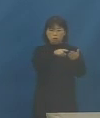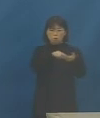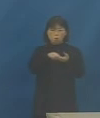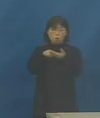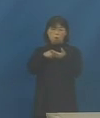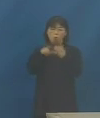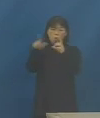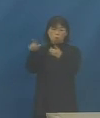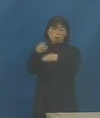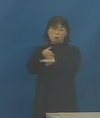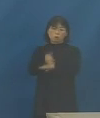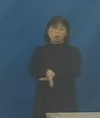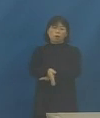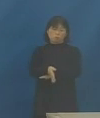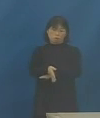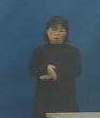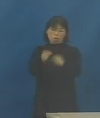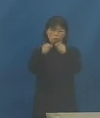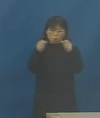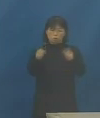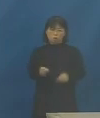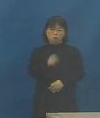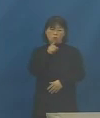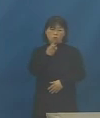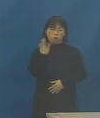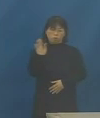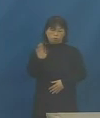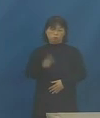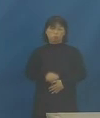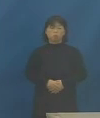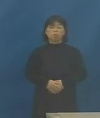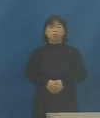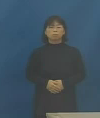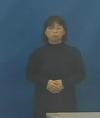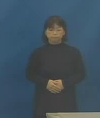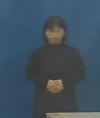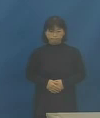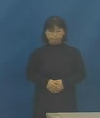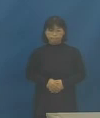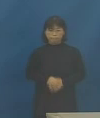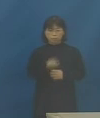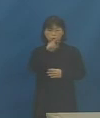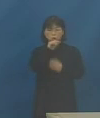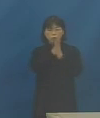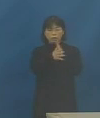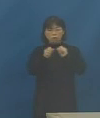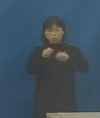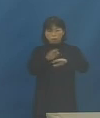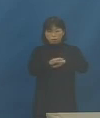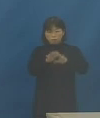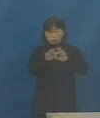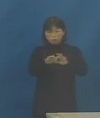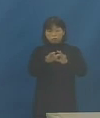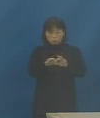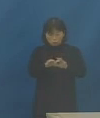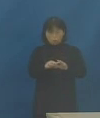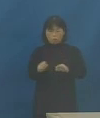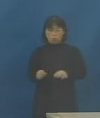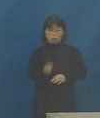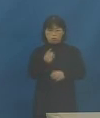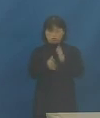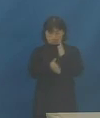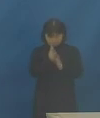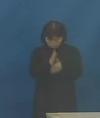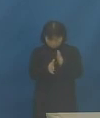ねもうでこういうことがあの問題として言われているところですこのあの犬のあのやり方につきましてはこれはの即刻あの